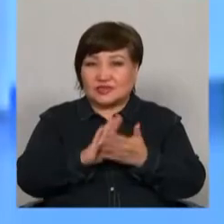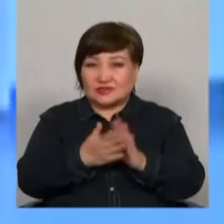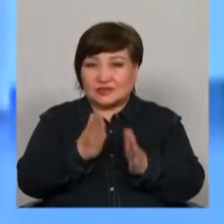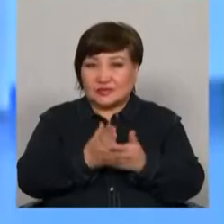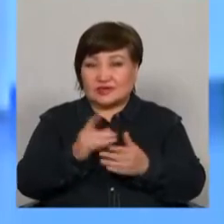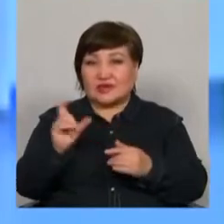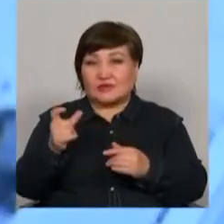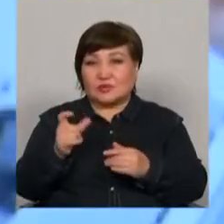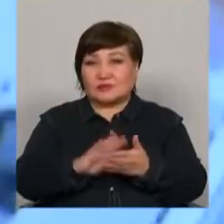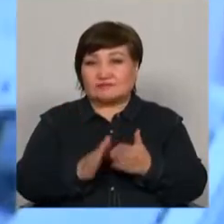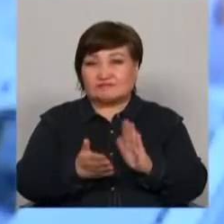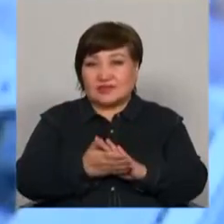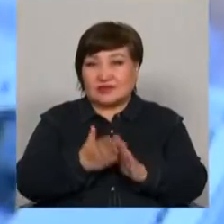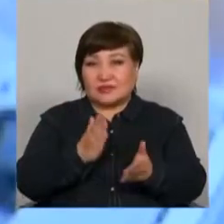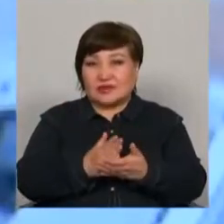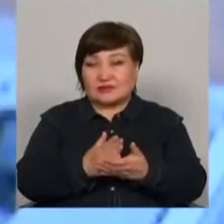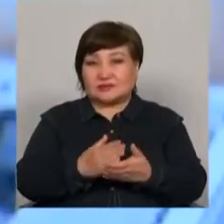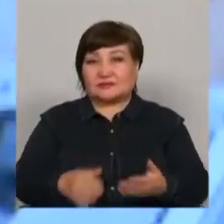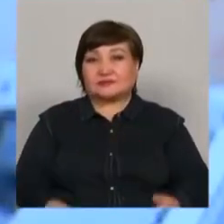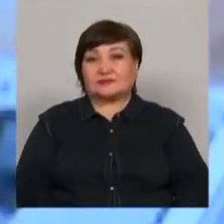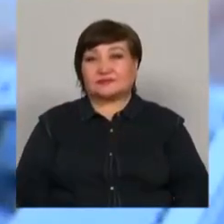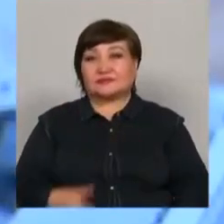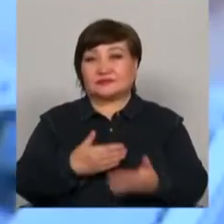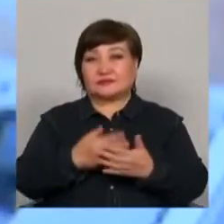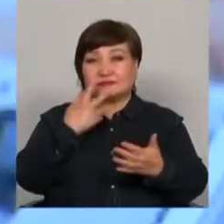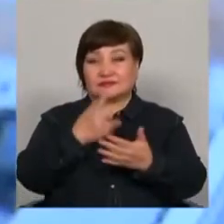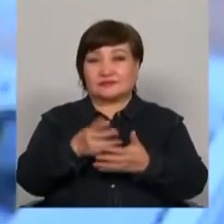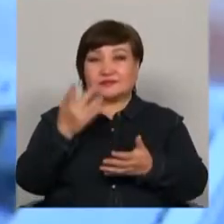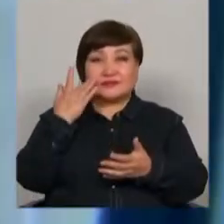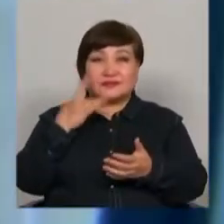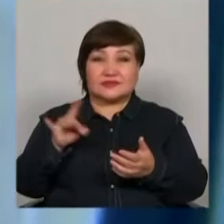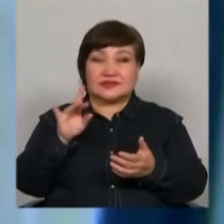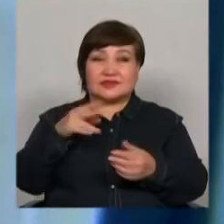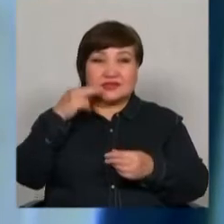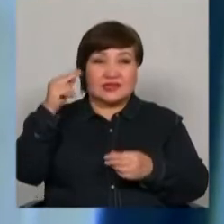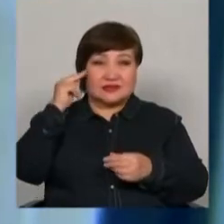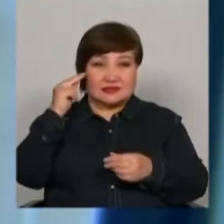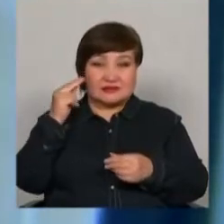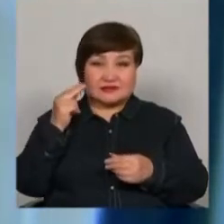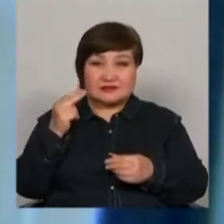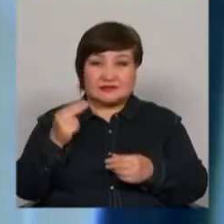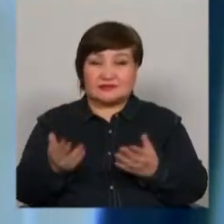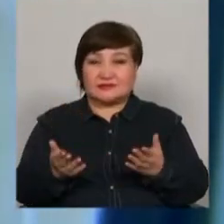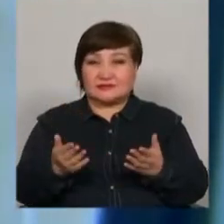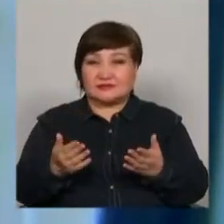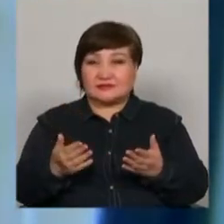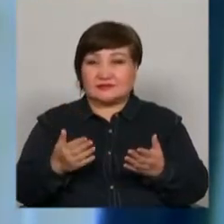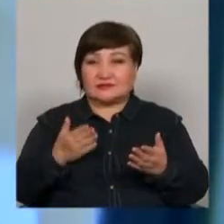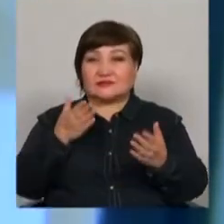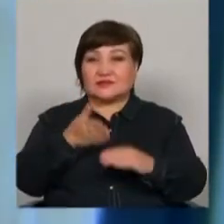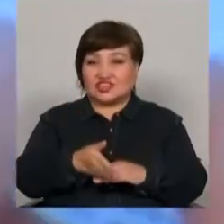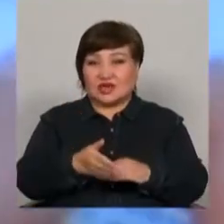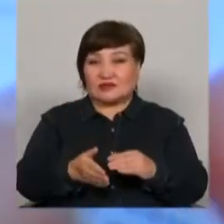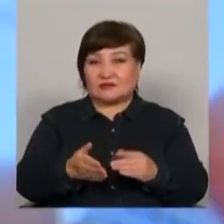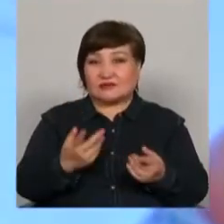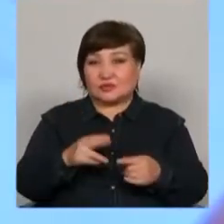бар, тыгыз мисалы карап отурсак, эмне үчүн кайта-кайта Кытайды алабыз? Сол Кытайдан чыккан бир дүйнө го бул. Одан кийин